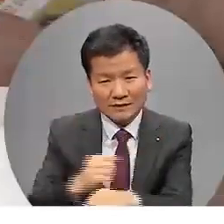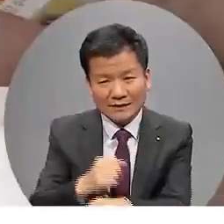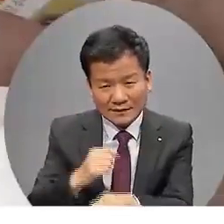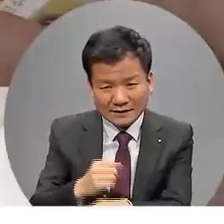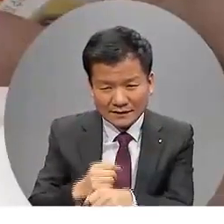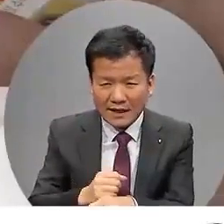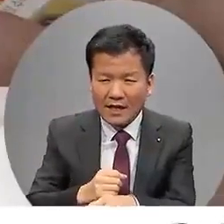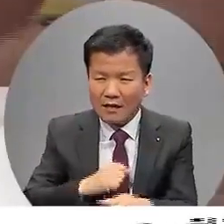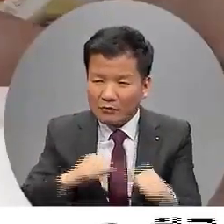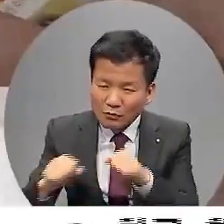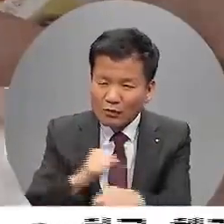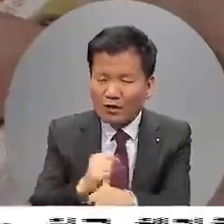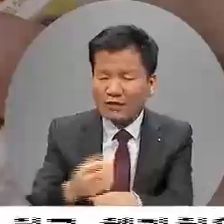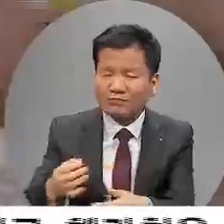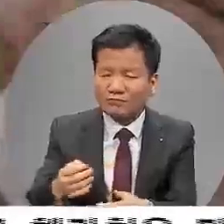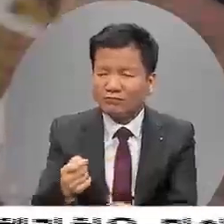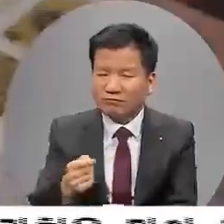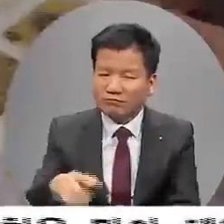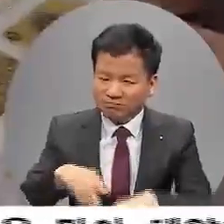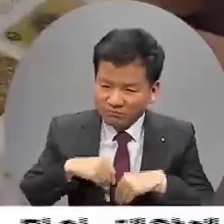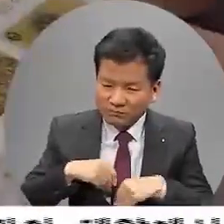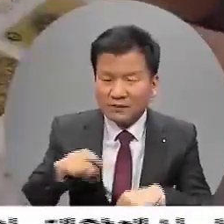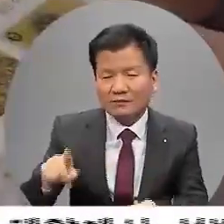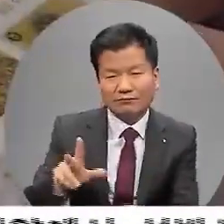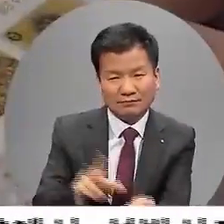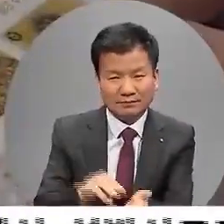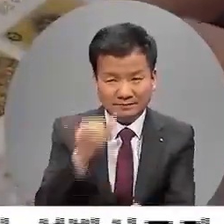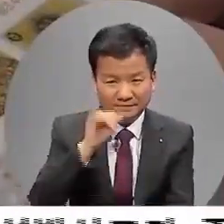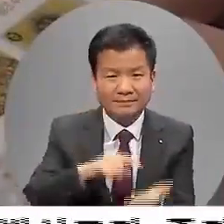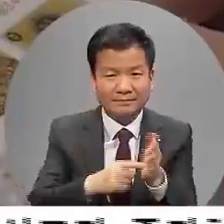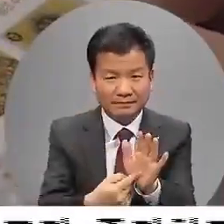등의 소극적인 것이 원인이라고 지적했습니다